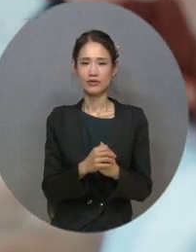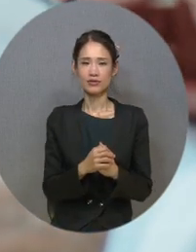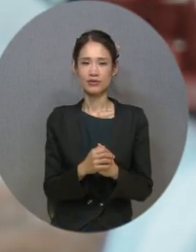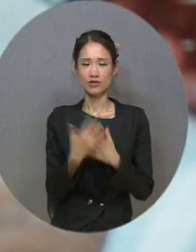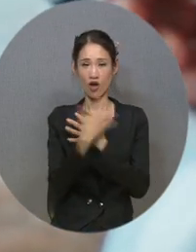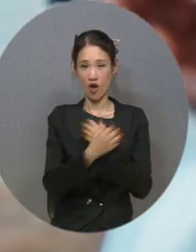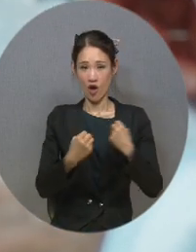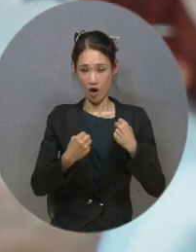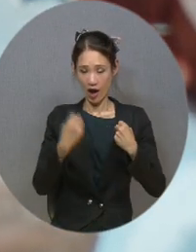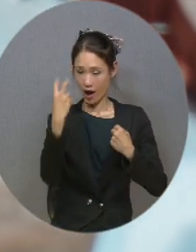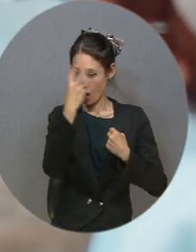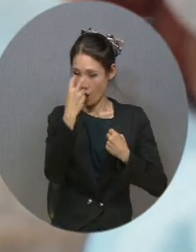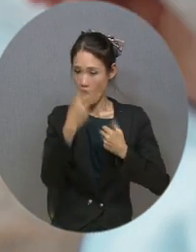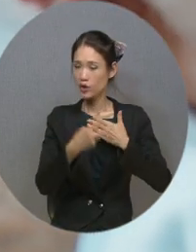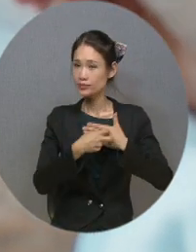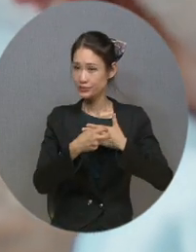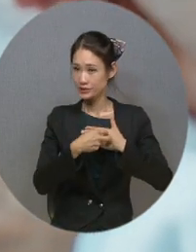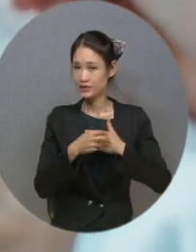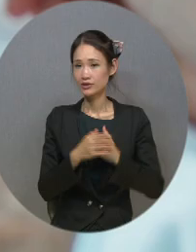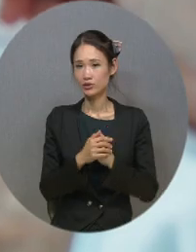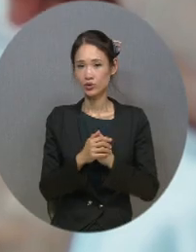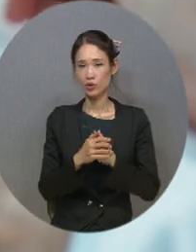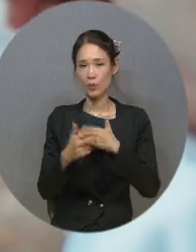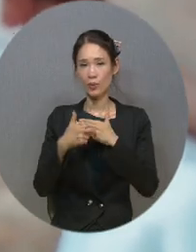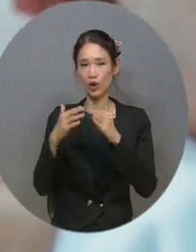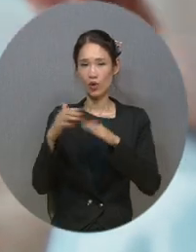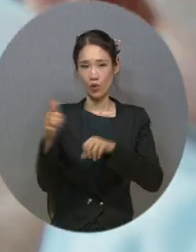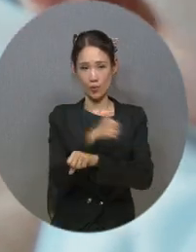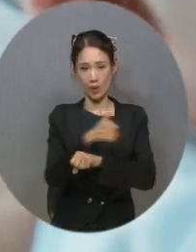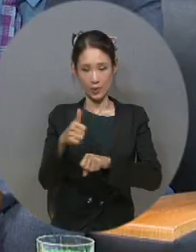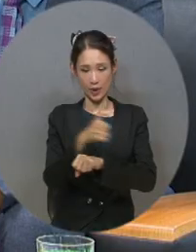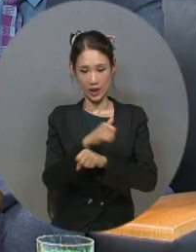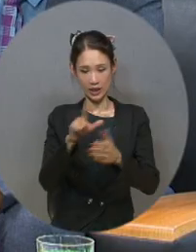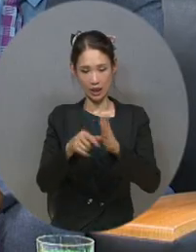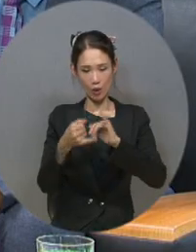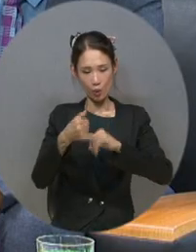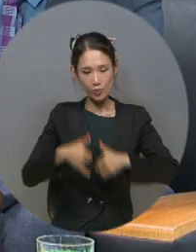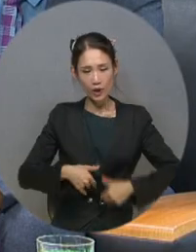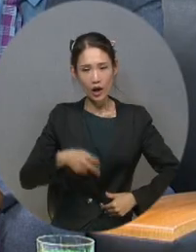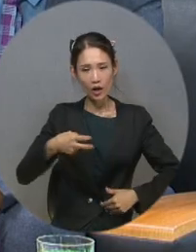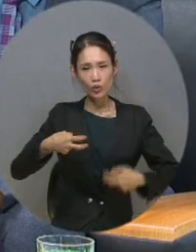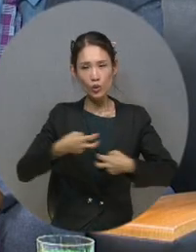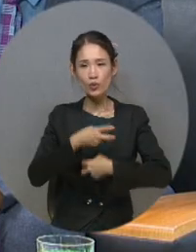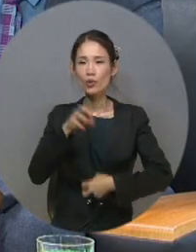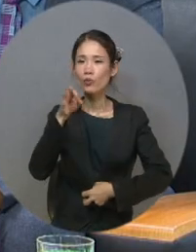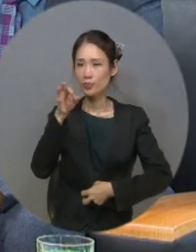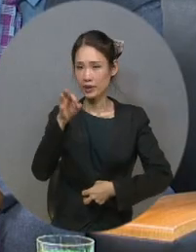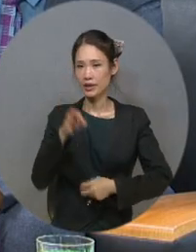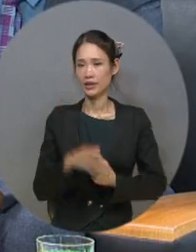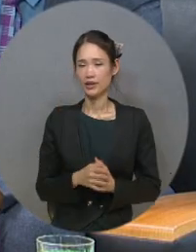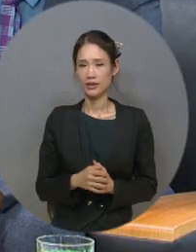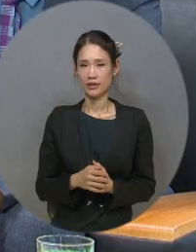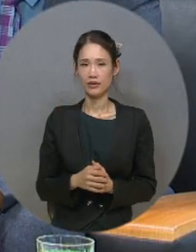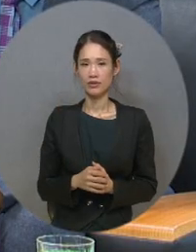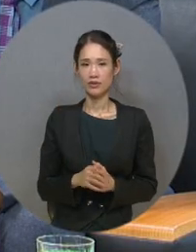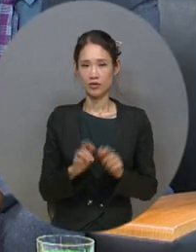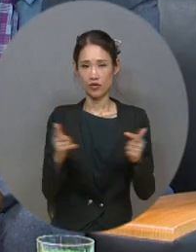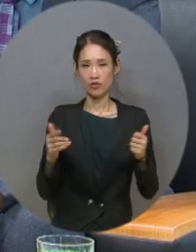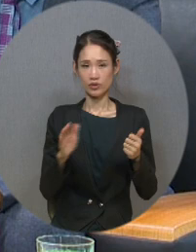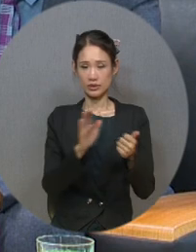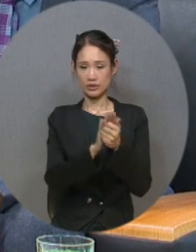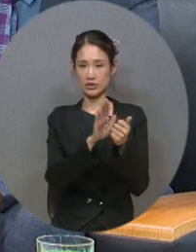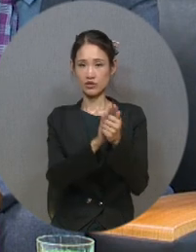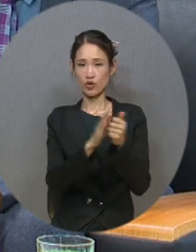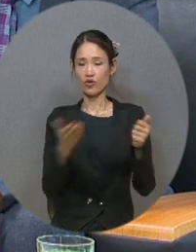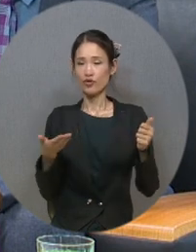건강검진, 그리고 병원에 오고 갈 때 필요한 교통비, 이런 것까지를 저희들이 이제